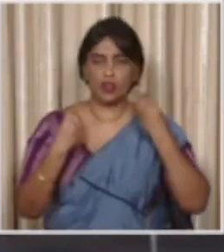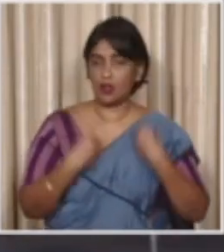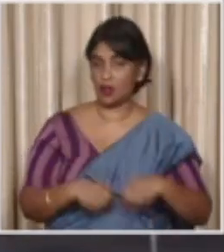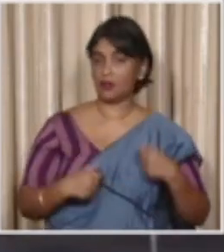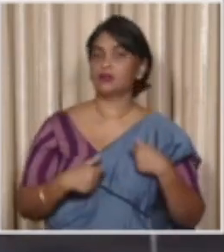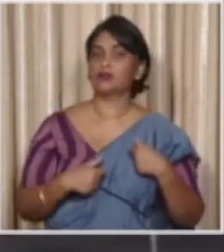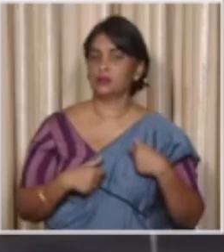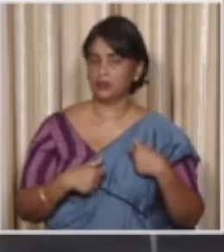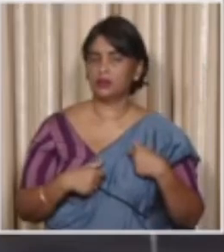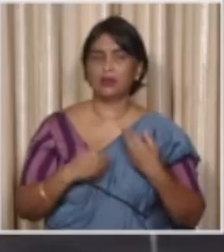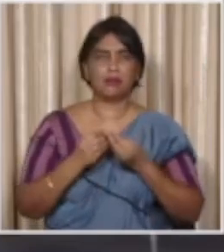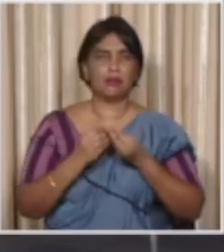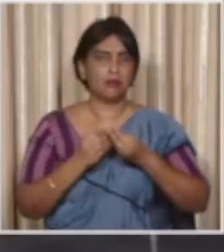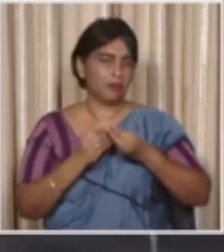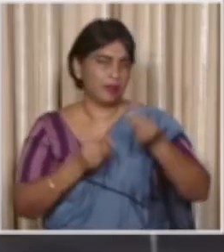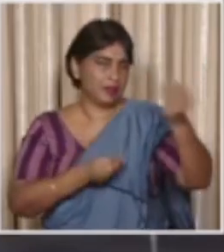වෙලාවේ අසල්වැසියා